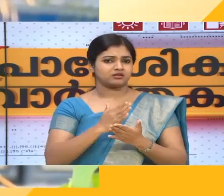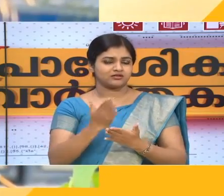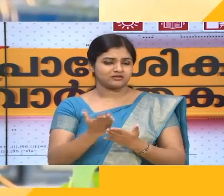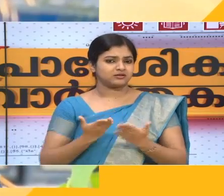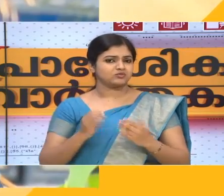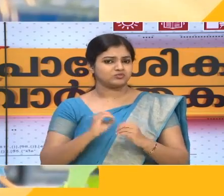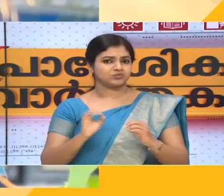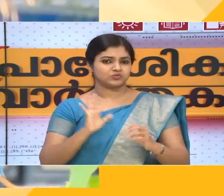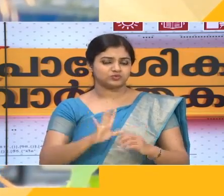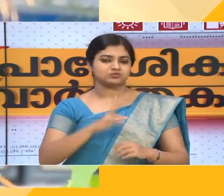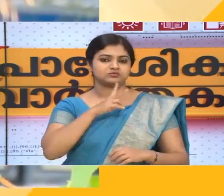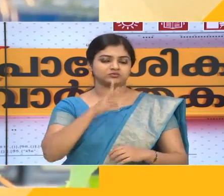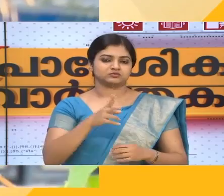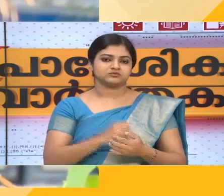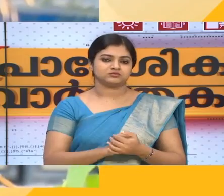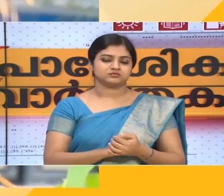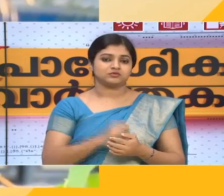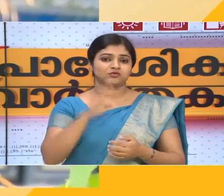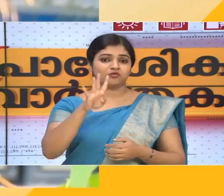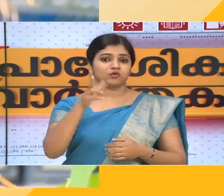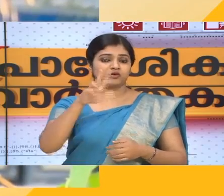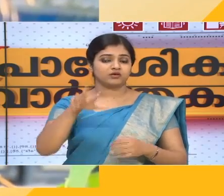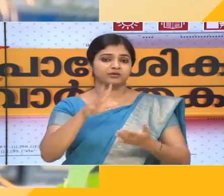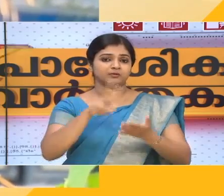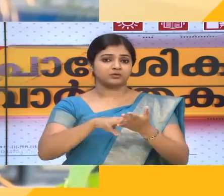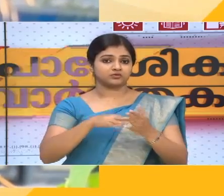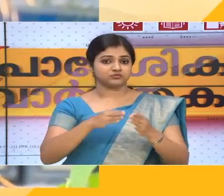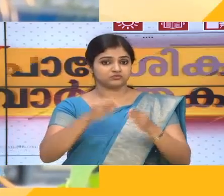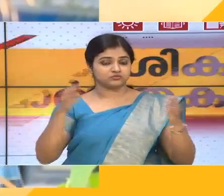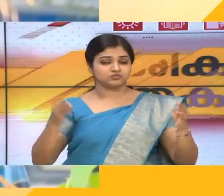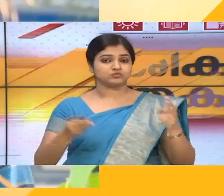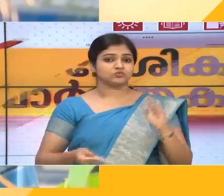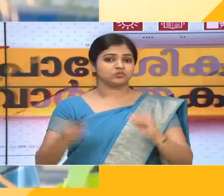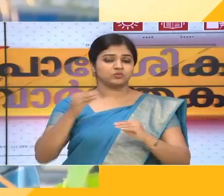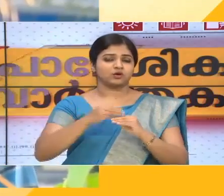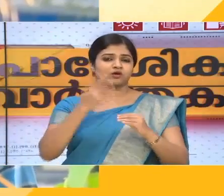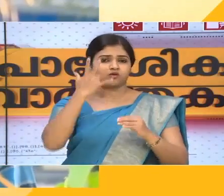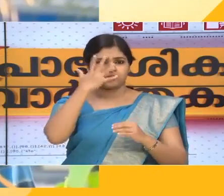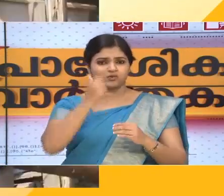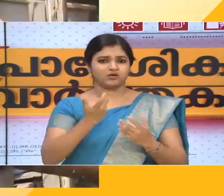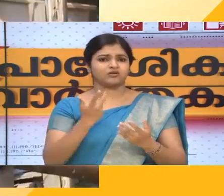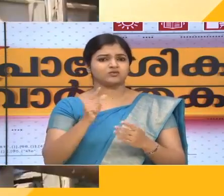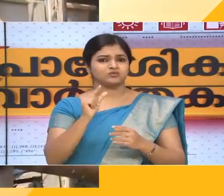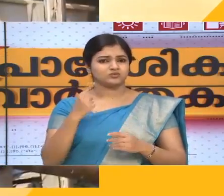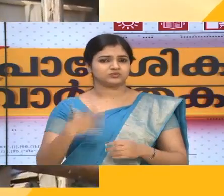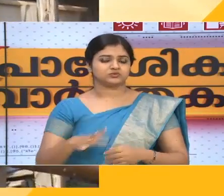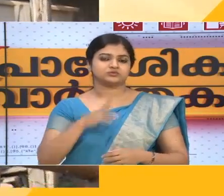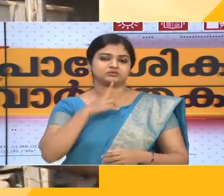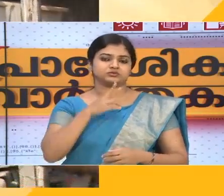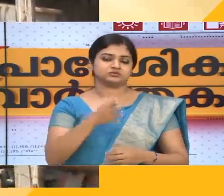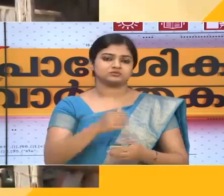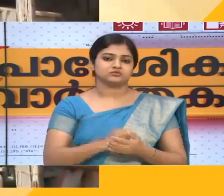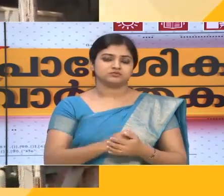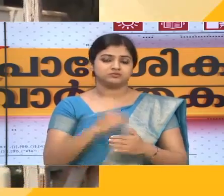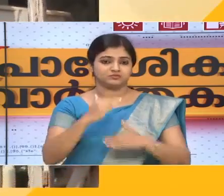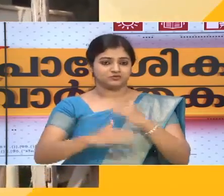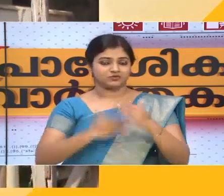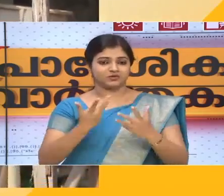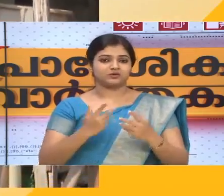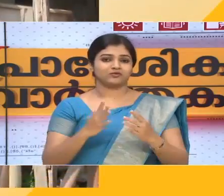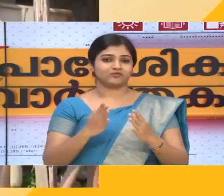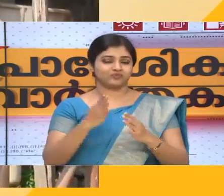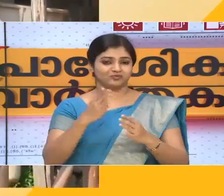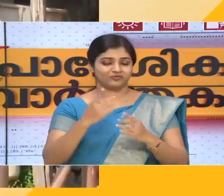പേരണ്ടൂർ കനാലിലേക്ക് വരുന്ന കൈവഴിക്ക് 48 മീറ്റർ വീതി എന്ന് പറയുന്നത് എന്തടിസ്ഥാനത്തിലാണ്? വികസനമാണെങ്കിലും പ്രകൃതി